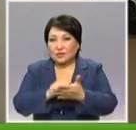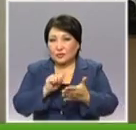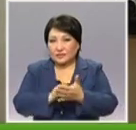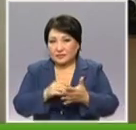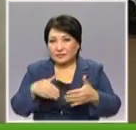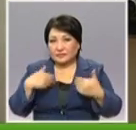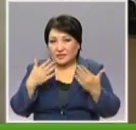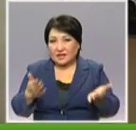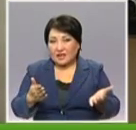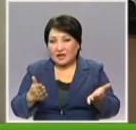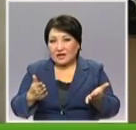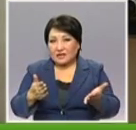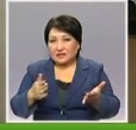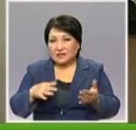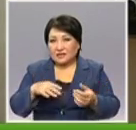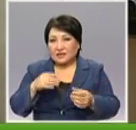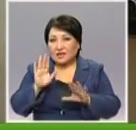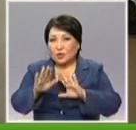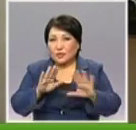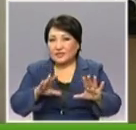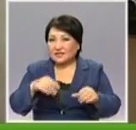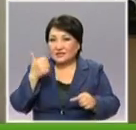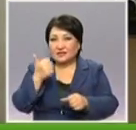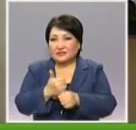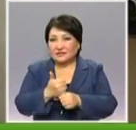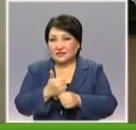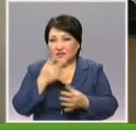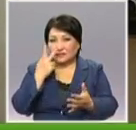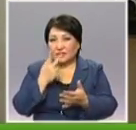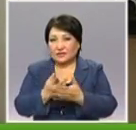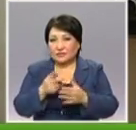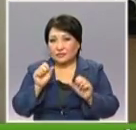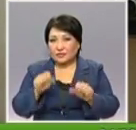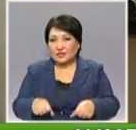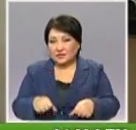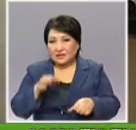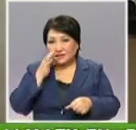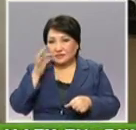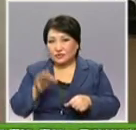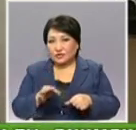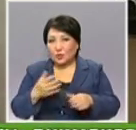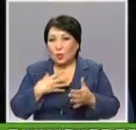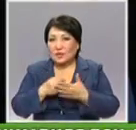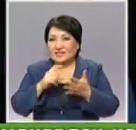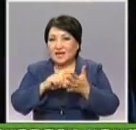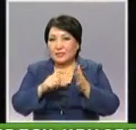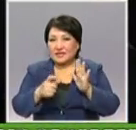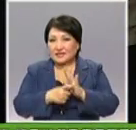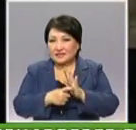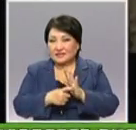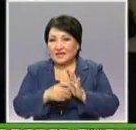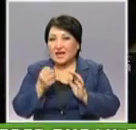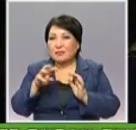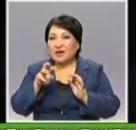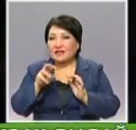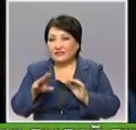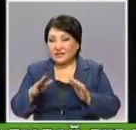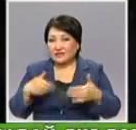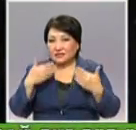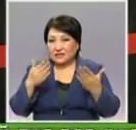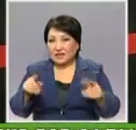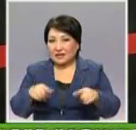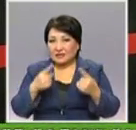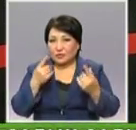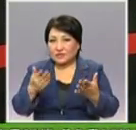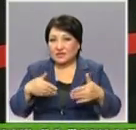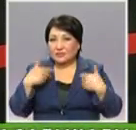ең фишкасы деп айтуға болады, Шәкен Аймановтың өзінің жұмыс кабинетін біз осы жерге жаңғыртып қоюымыз. Бұл көрмеге Қаскелең ауданының оқушылары